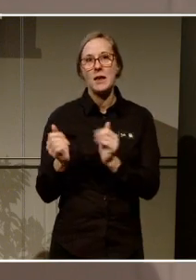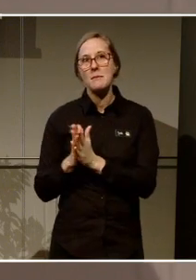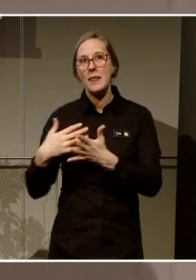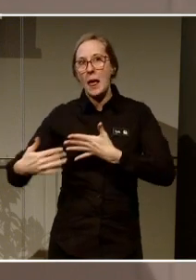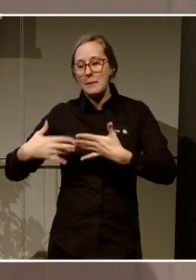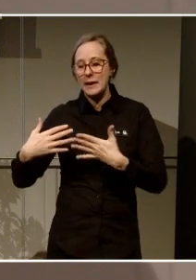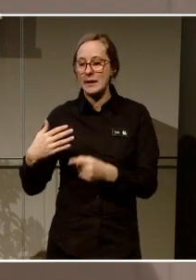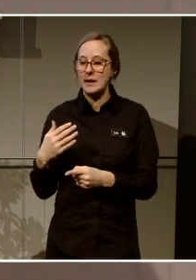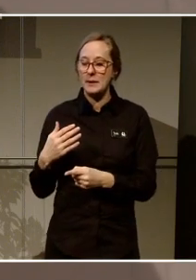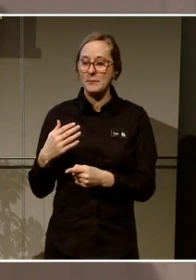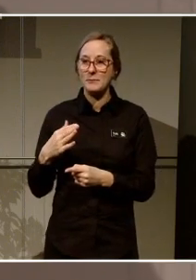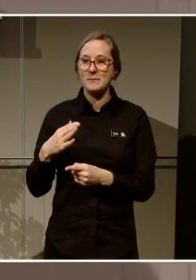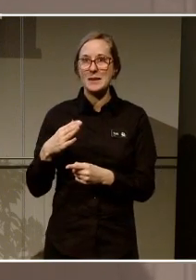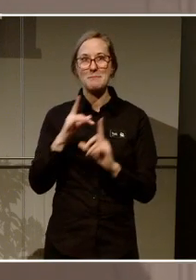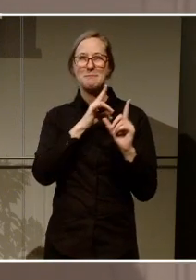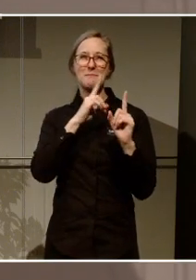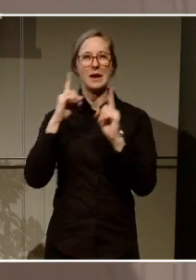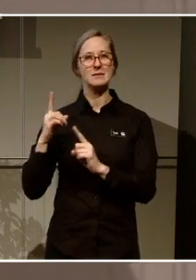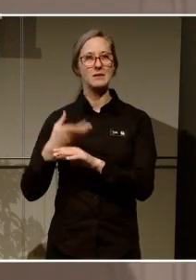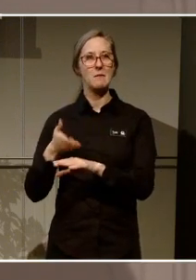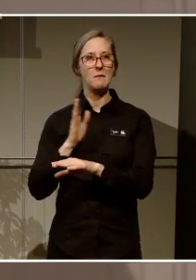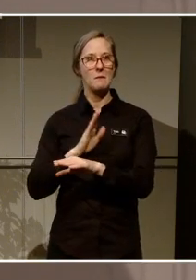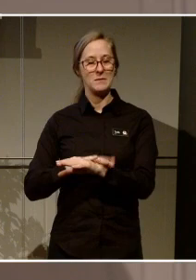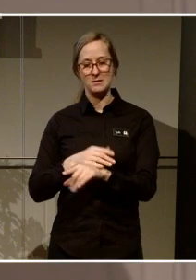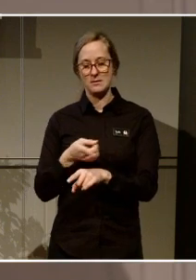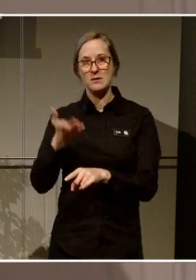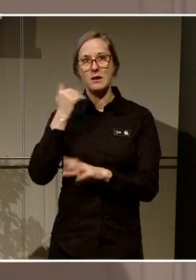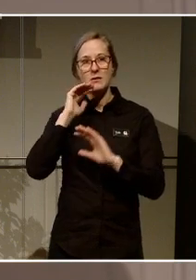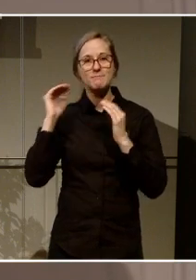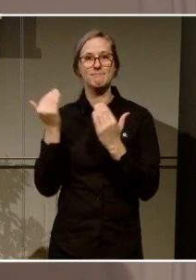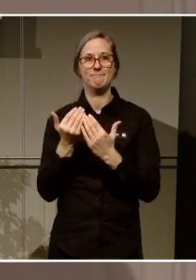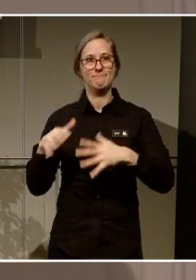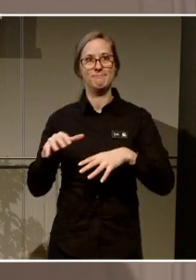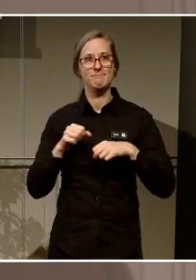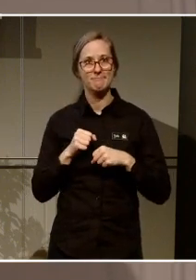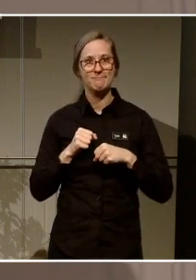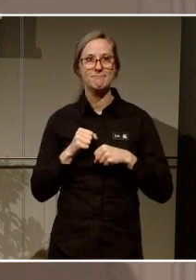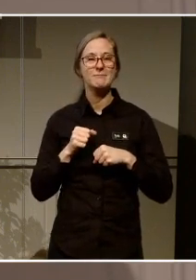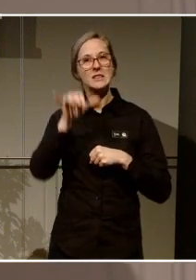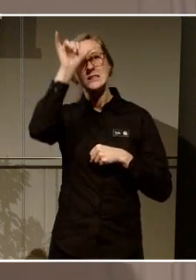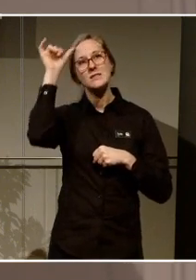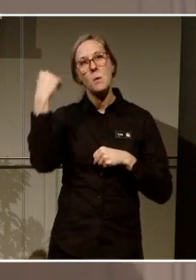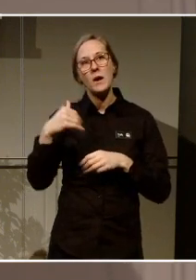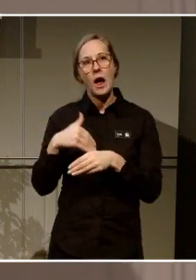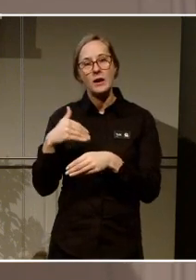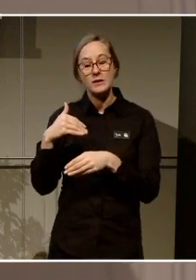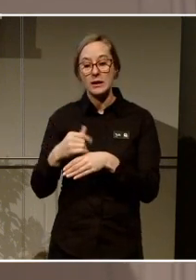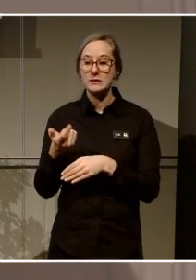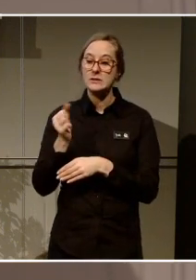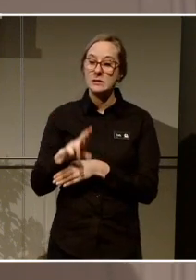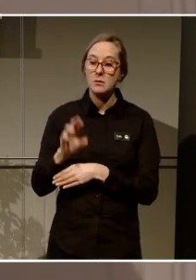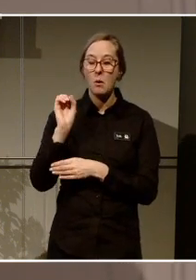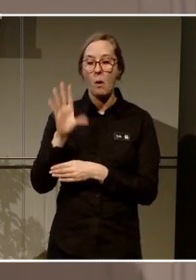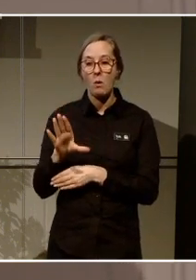som har mänskliga kompetenser kunde ta hand om de krångliga ärendena. Man kunde hjälpa till om det stod att du hade